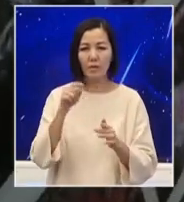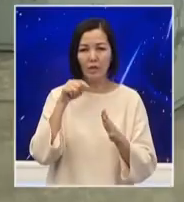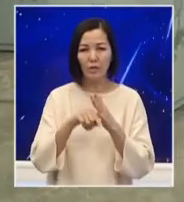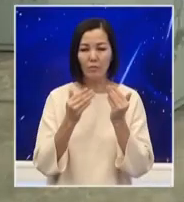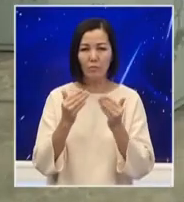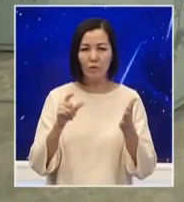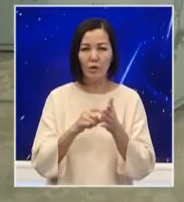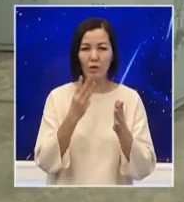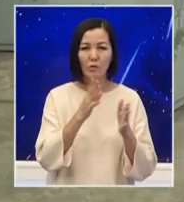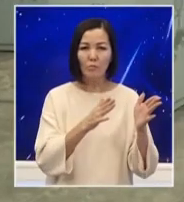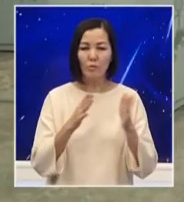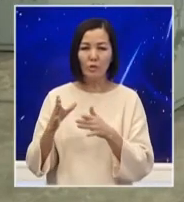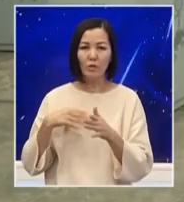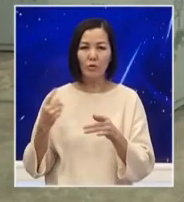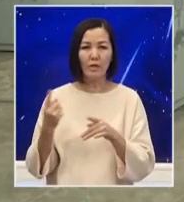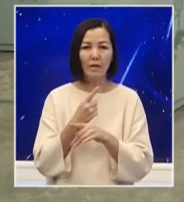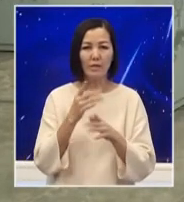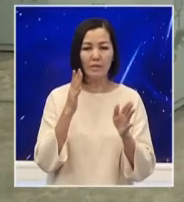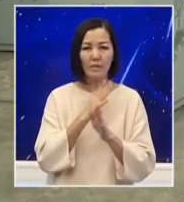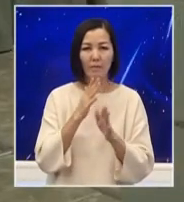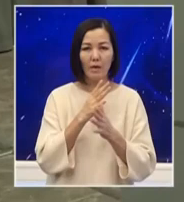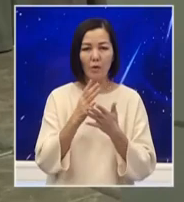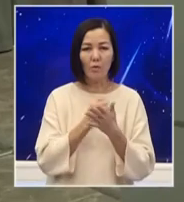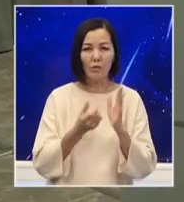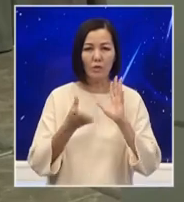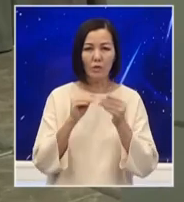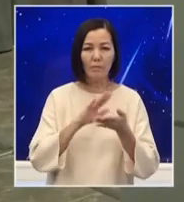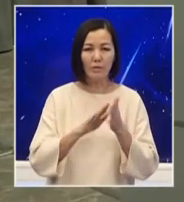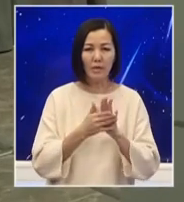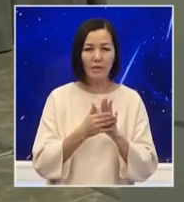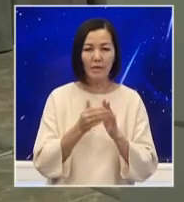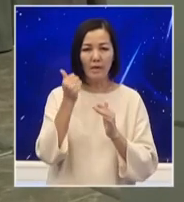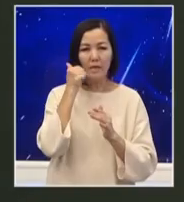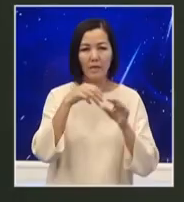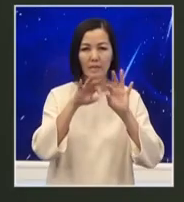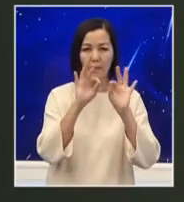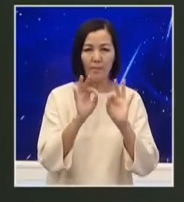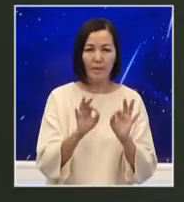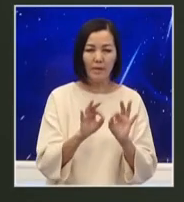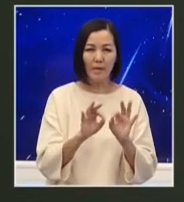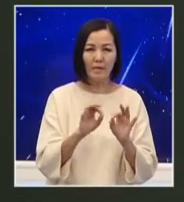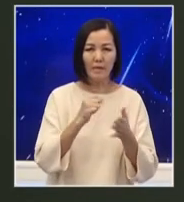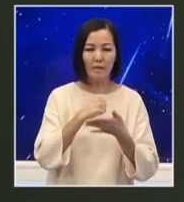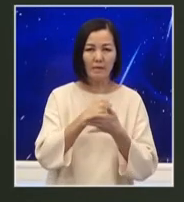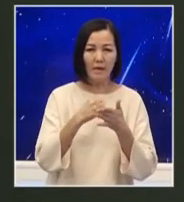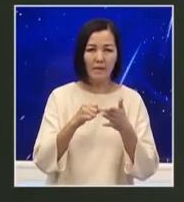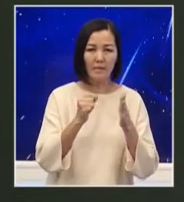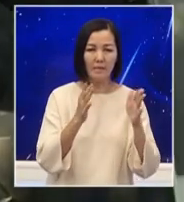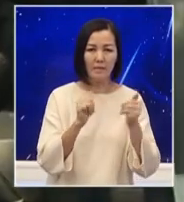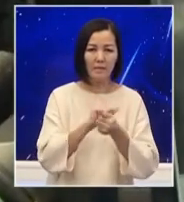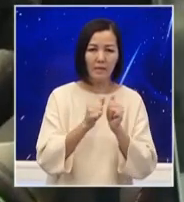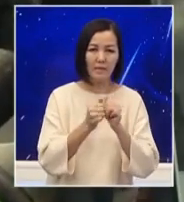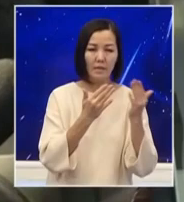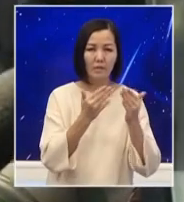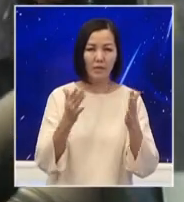өзі 3 бөліктен тұрады. Алғашқысы табиғи қорықтың жалпы жағдайы, ескі жәдігерлер мен петроглифтер. Сондай-ақ шатқалды